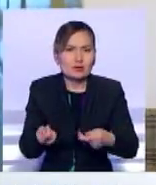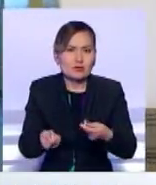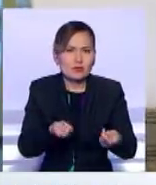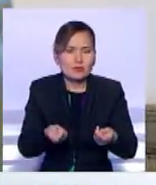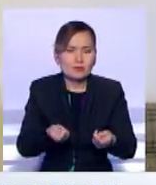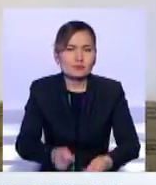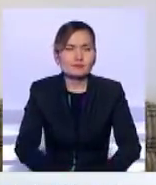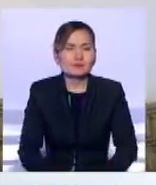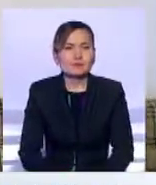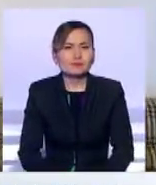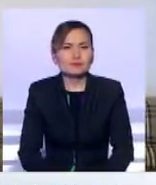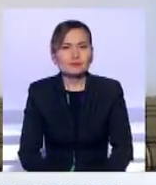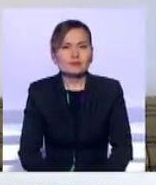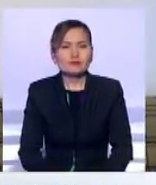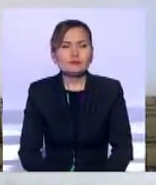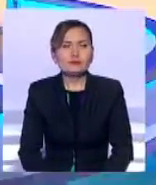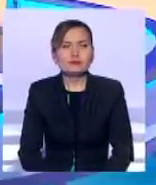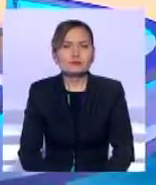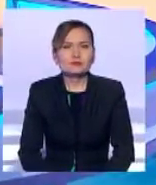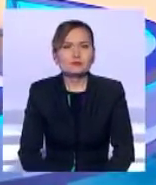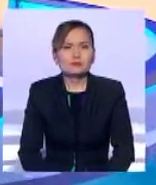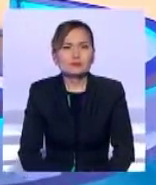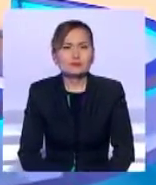Хабар 24, Бішкек.